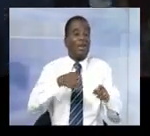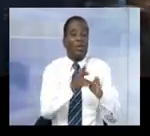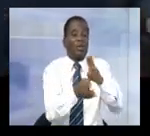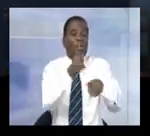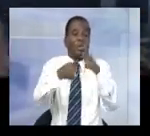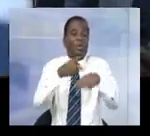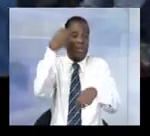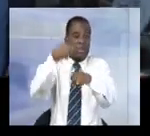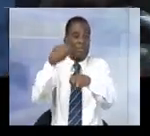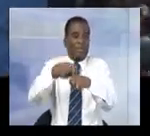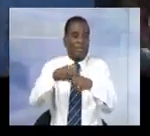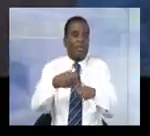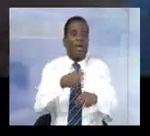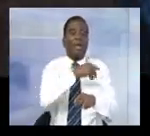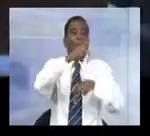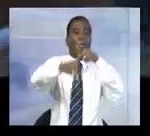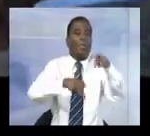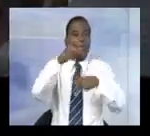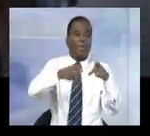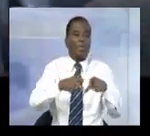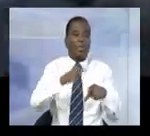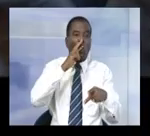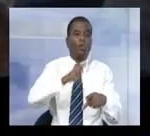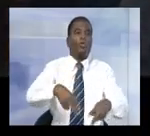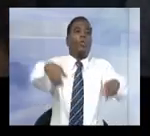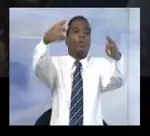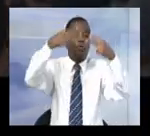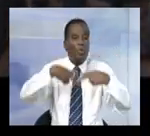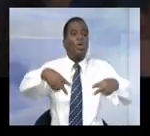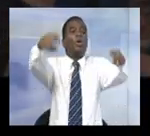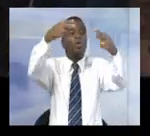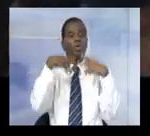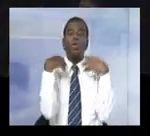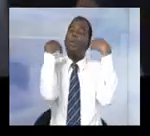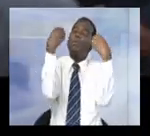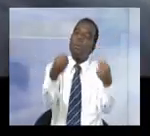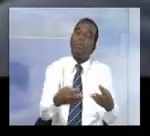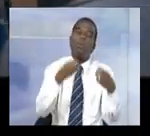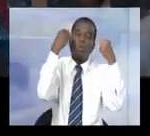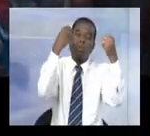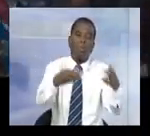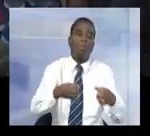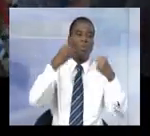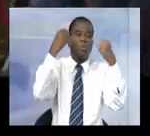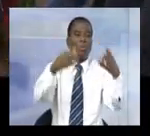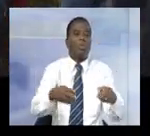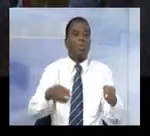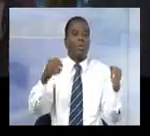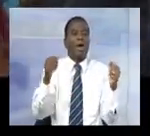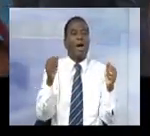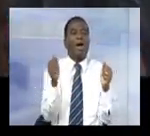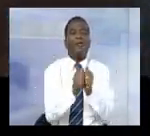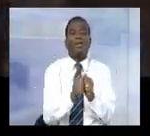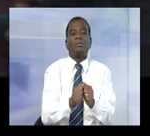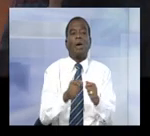première dame. De même, les populations d'Abengourou sorties massivement demeurait mobilisé malgré la